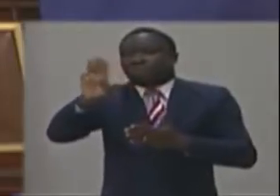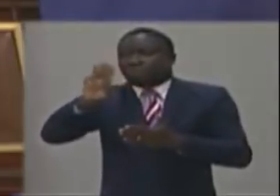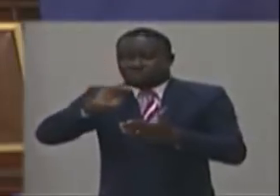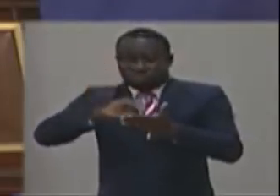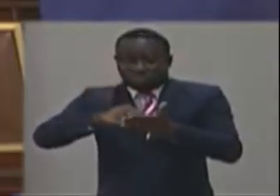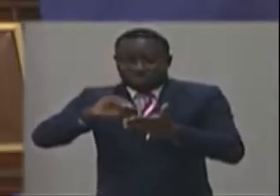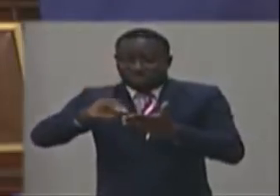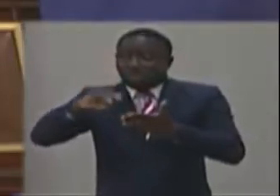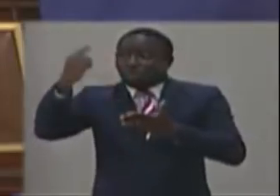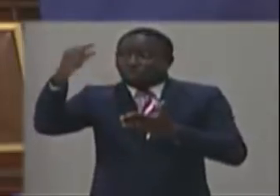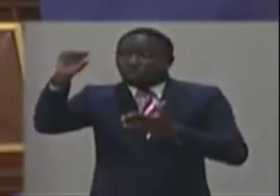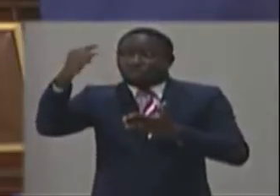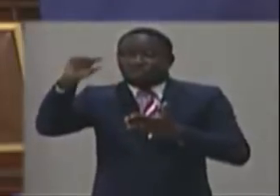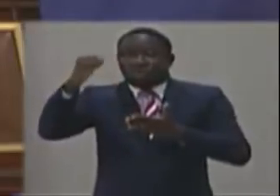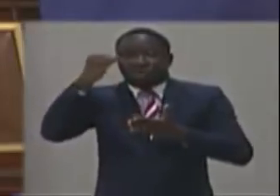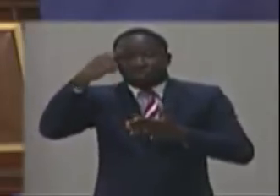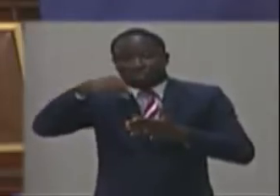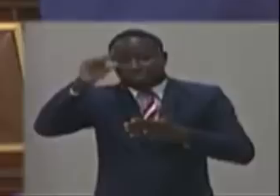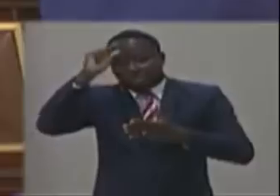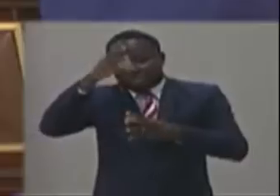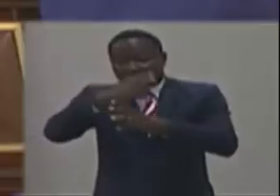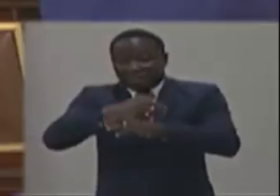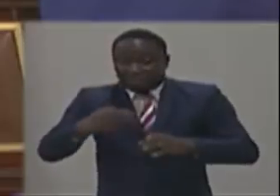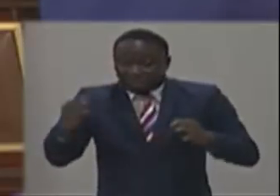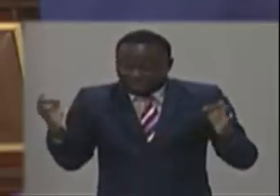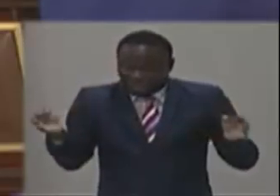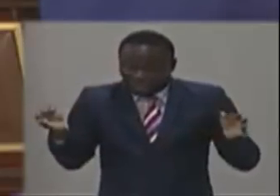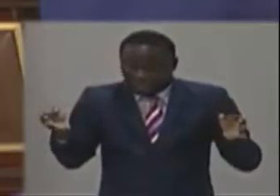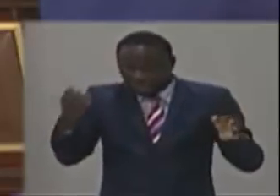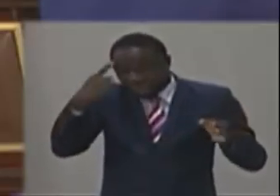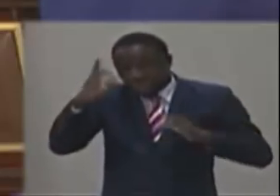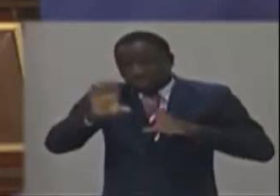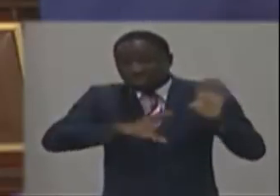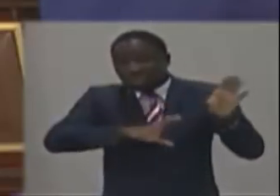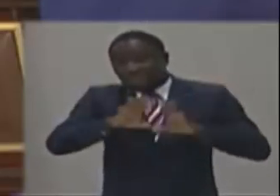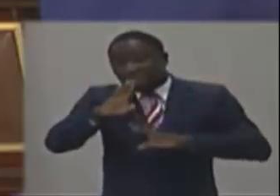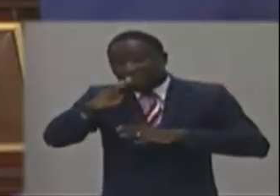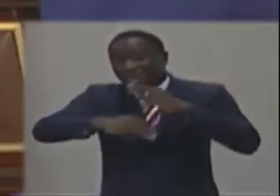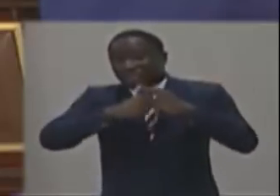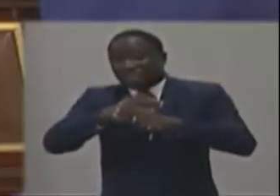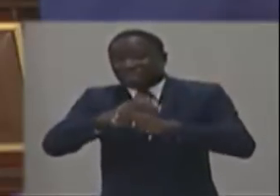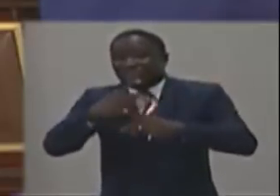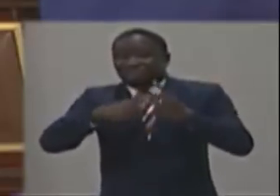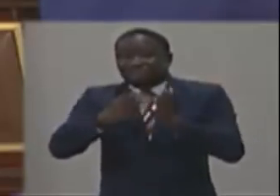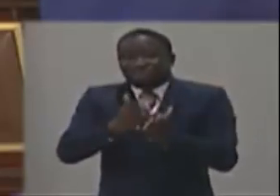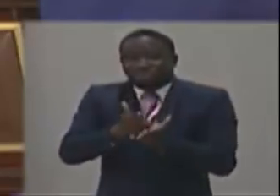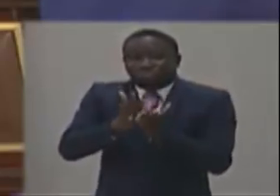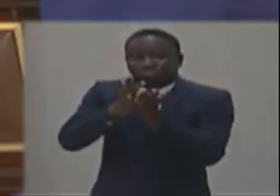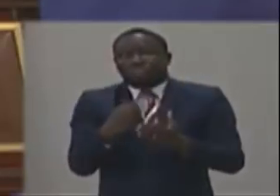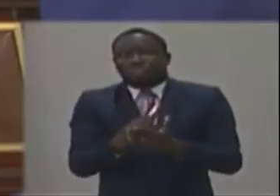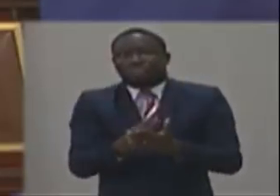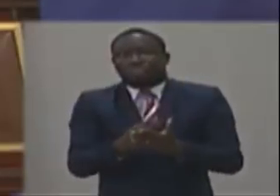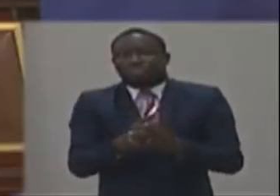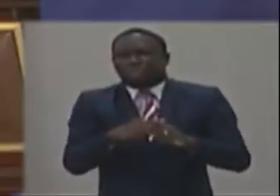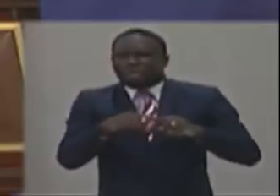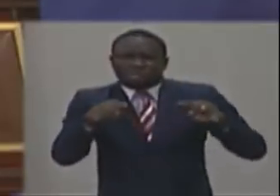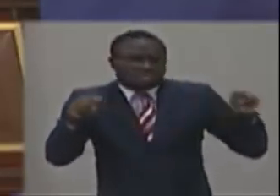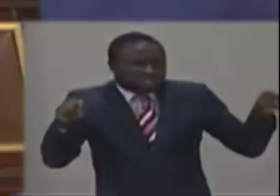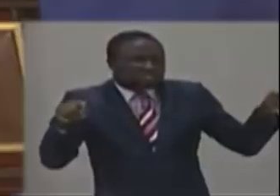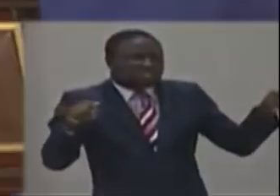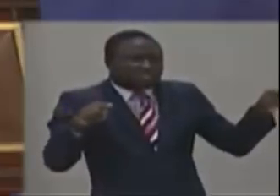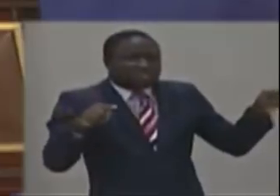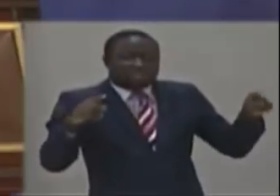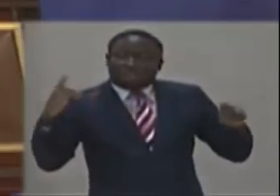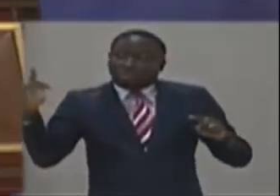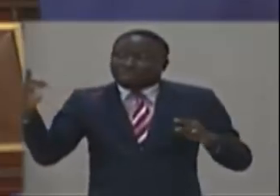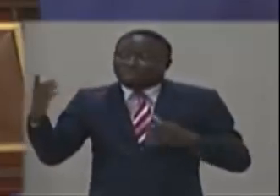millions de gouttes. Si le gouvernement te prend décision pour te faire équipement, ça vini sous bateau, yo pas. Mais il t'a